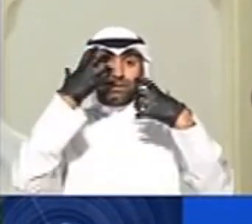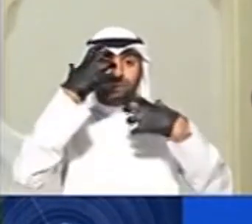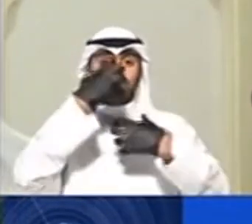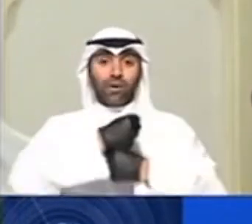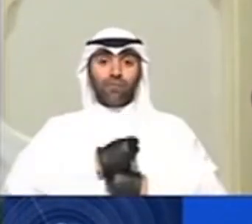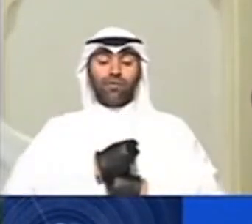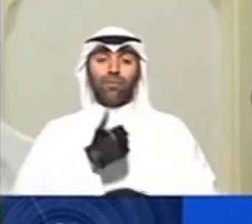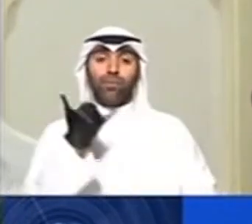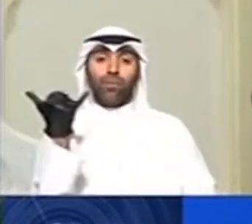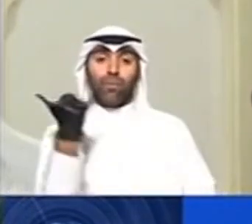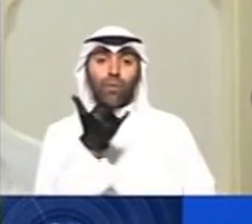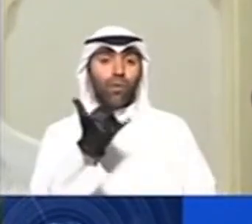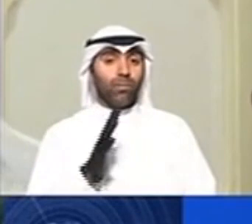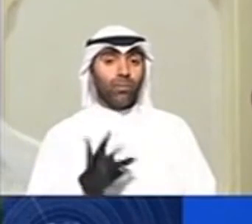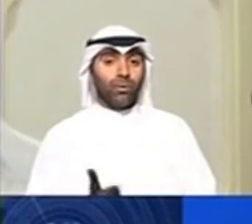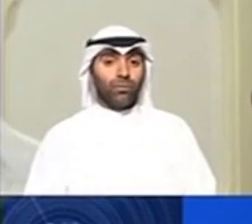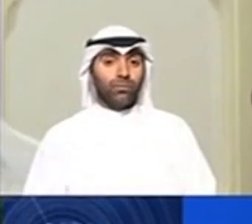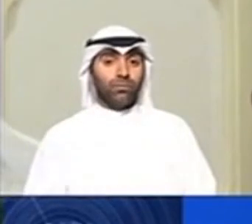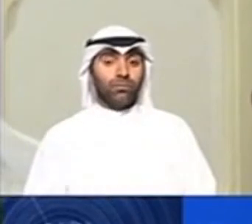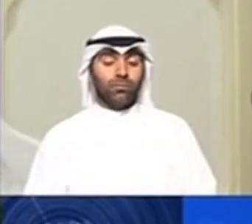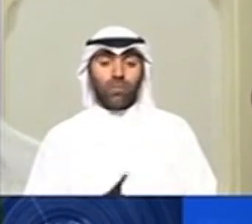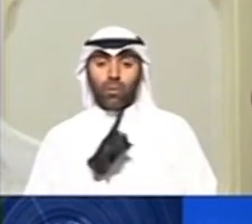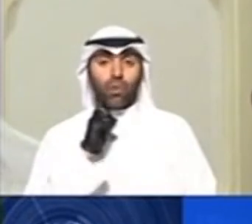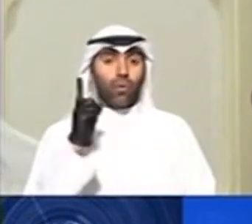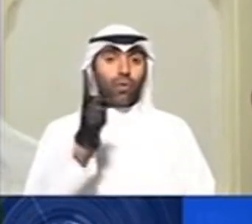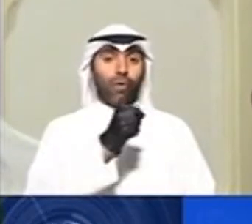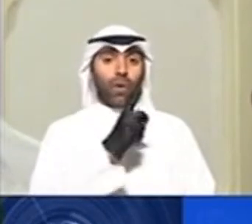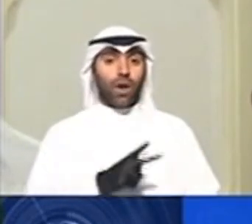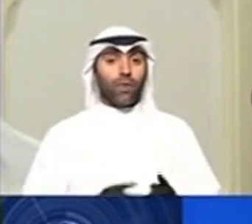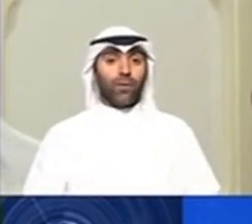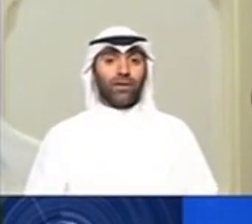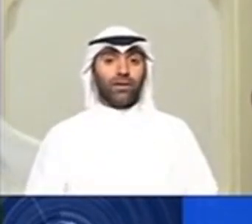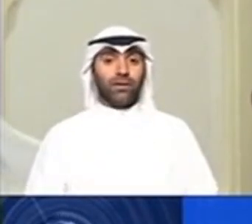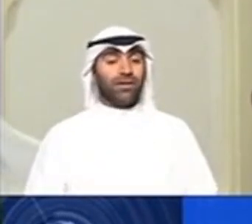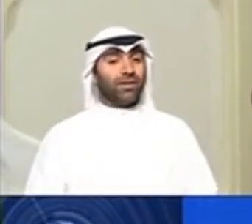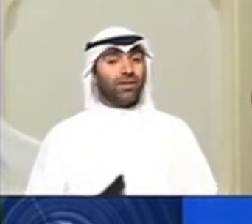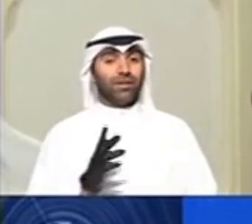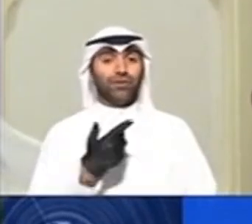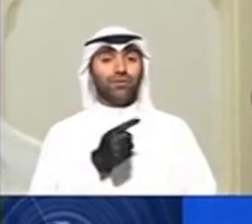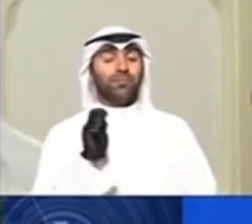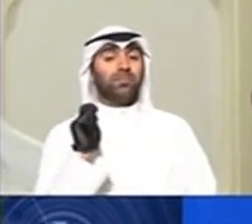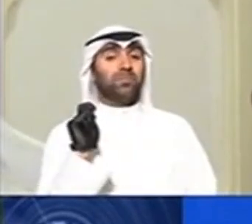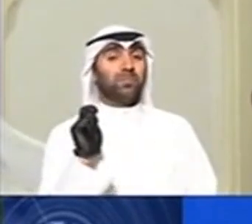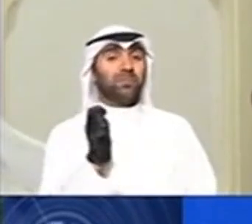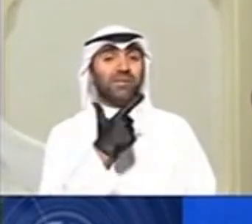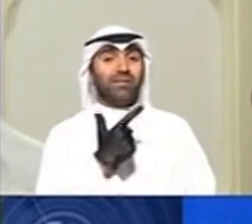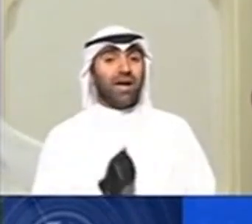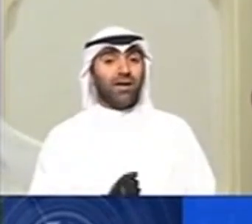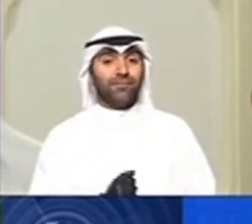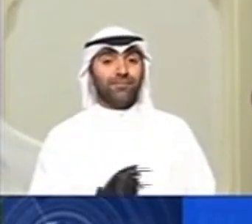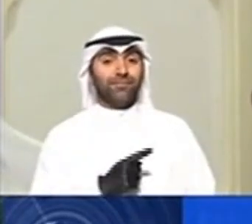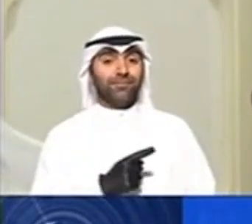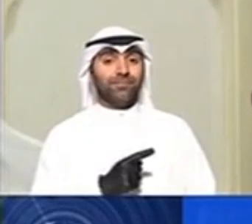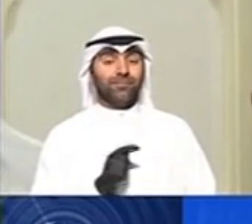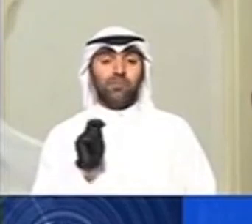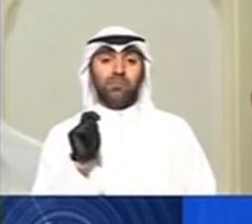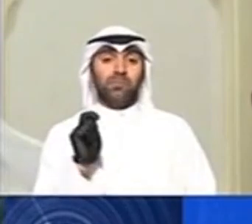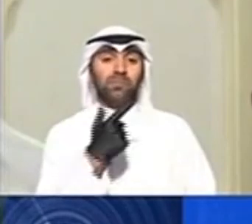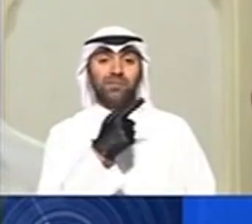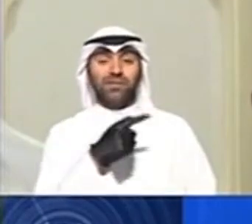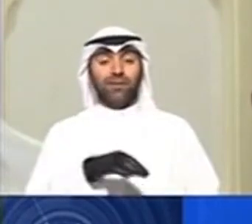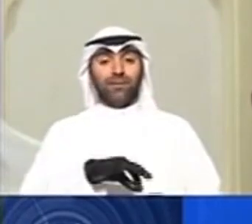البلدان العالم القادمين، كون المرض أصبح وباء عالمي وانتشار عالمي. الوضع الحالي في دولة الكويت